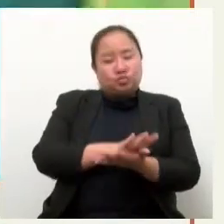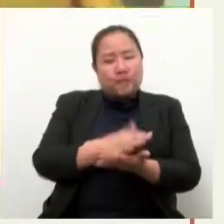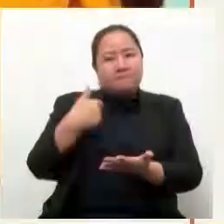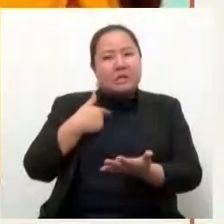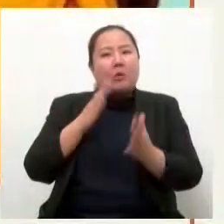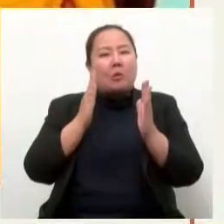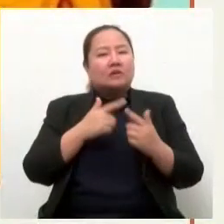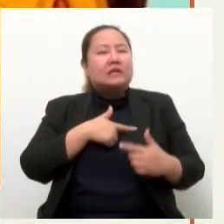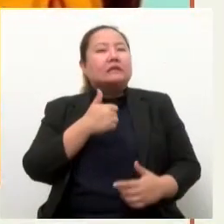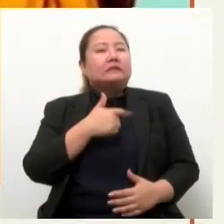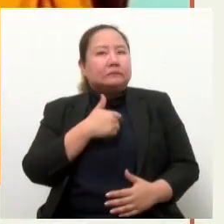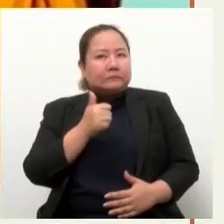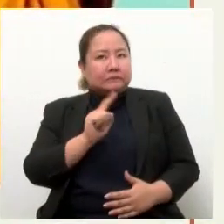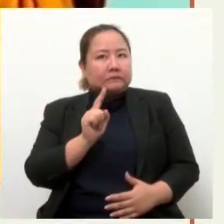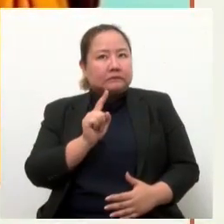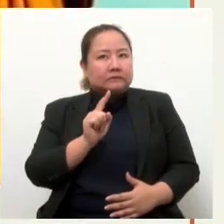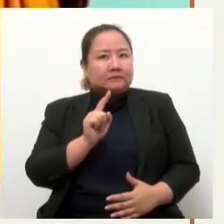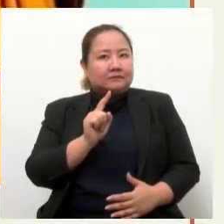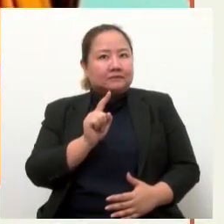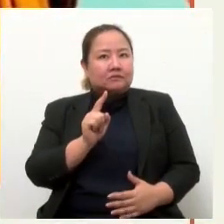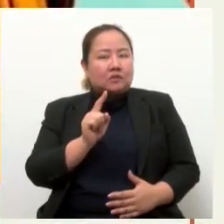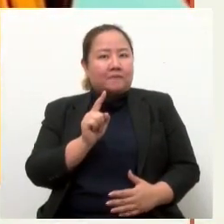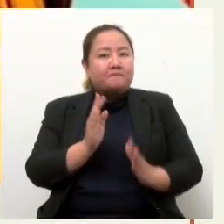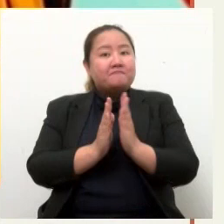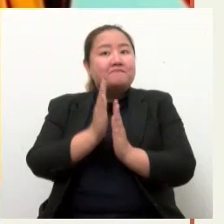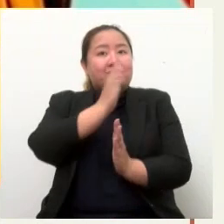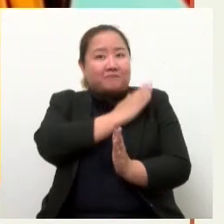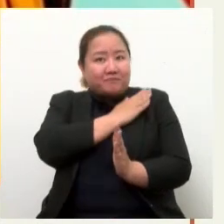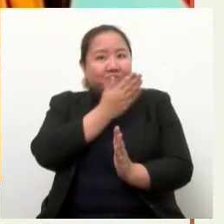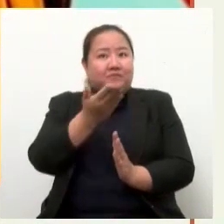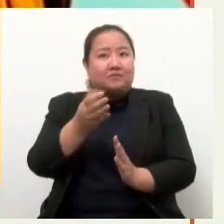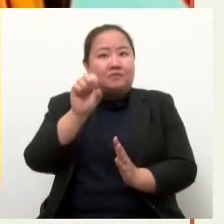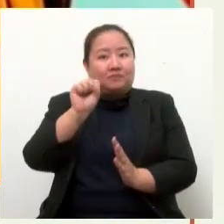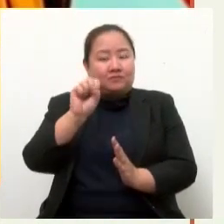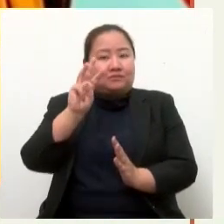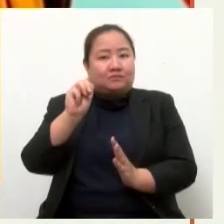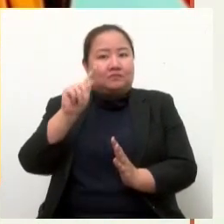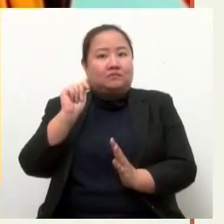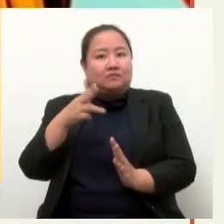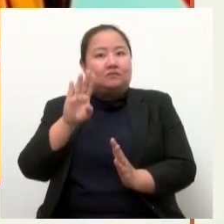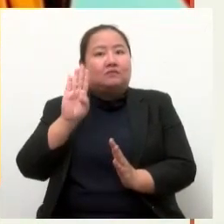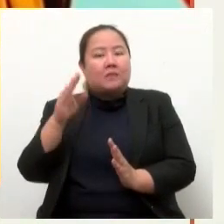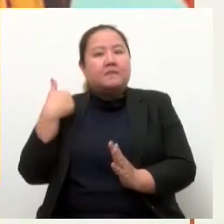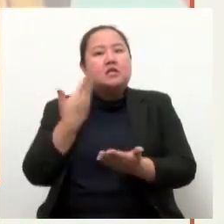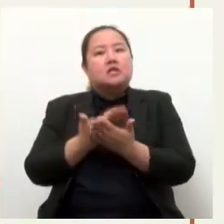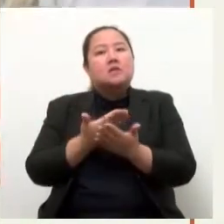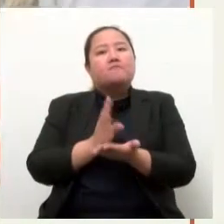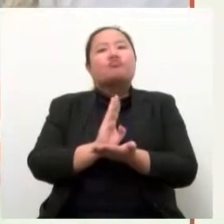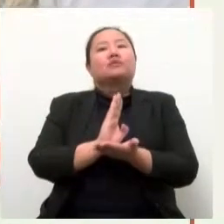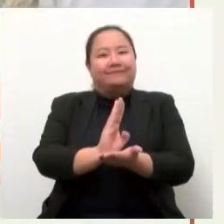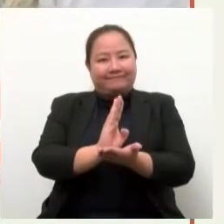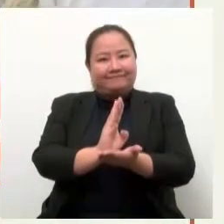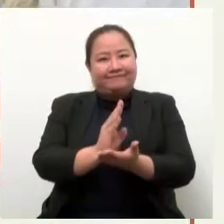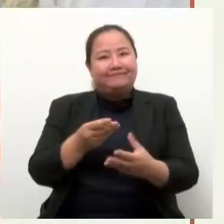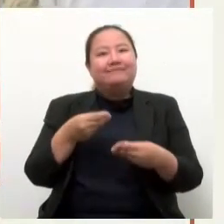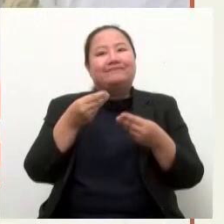ญซึ่งผ่านโดยพระอาจารย์สมทบนะครับมีผู้ใจบุญนะครับบริจาคเงินให้เรามาสร้างสนามเด็